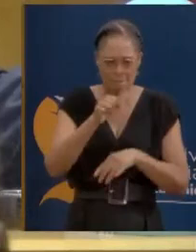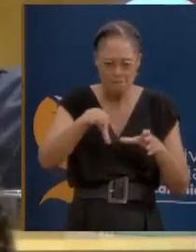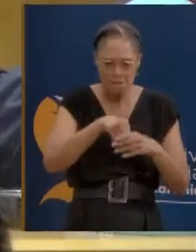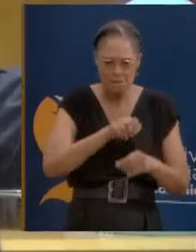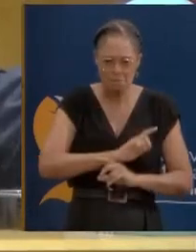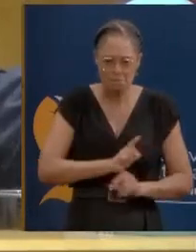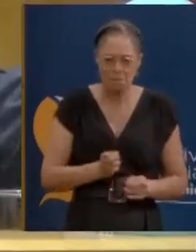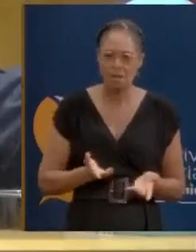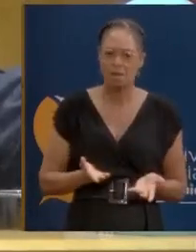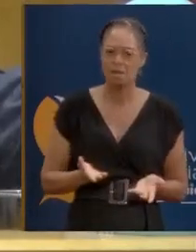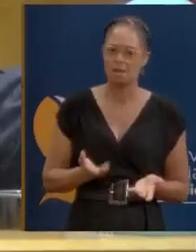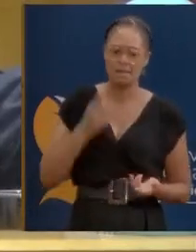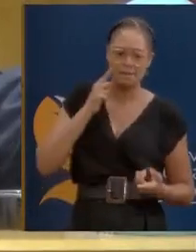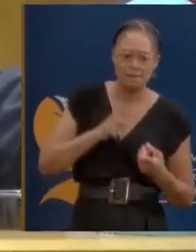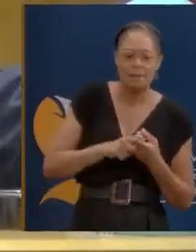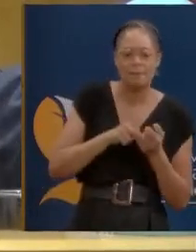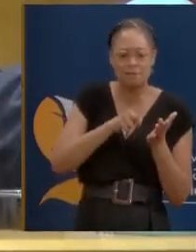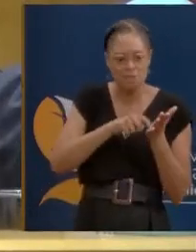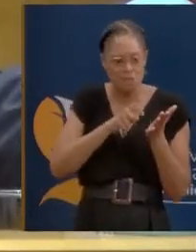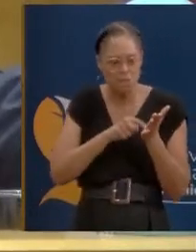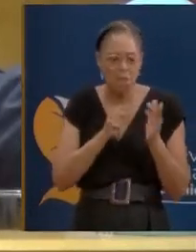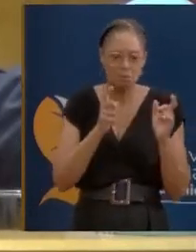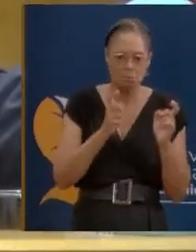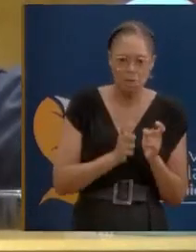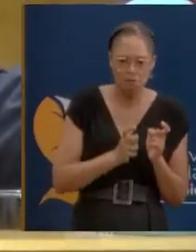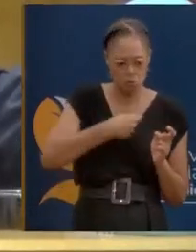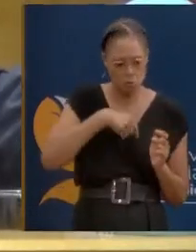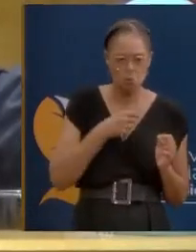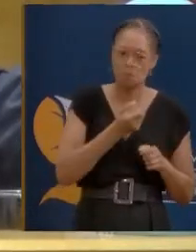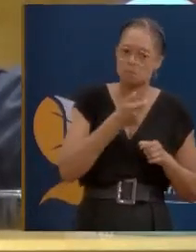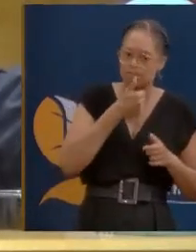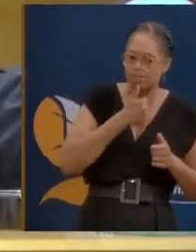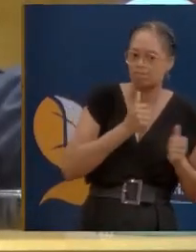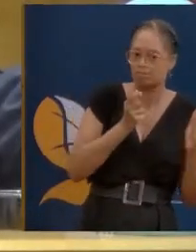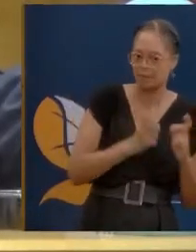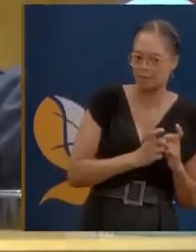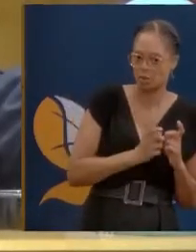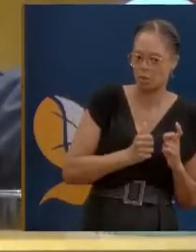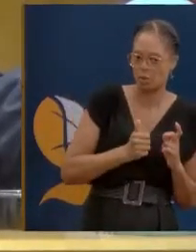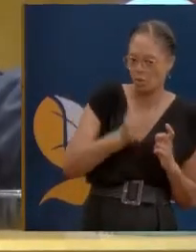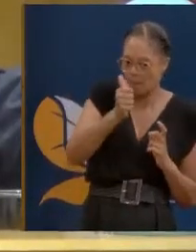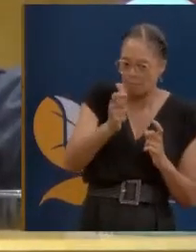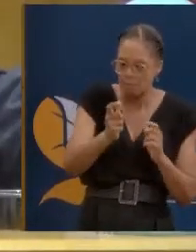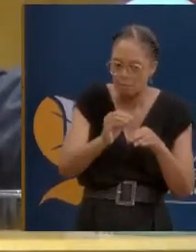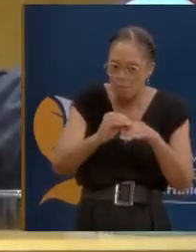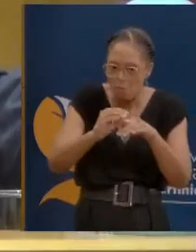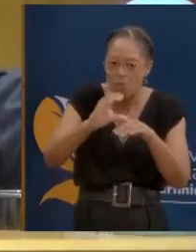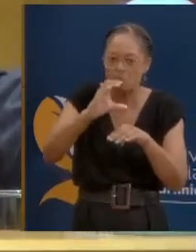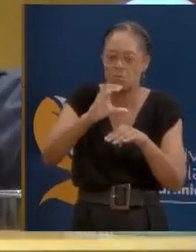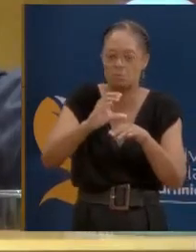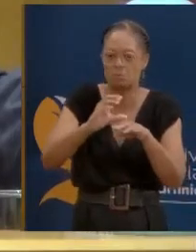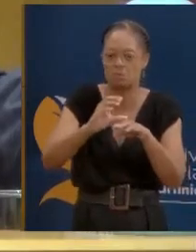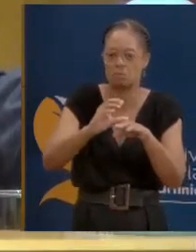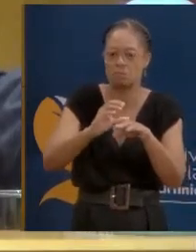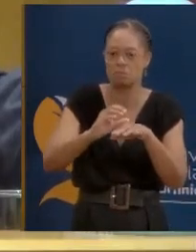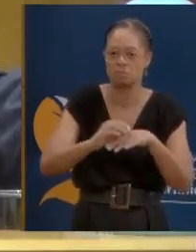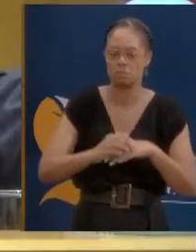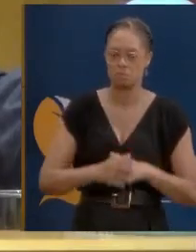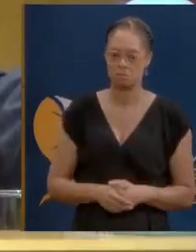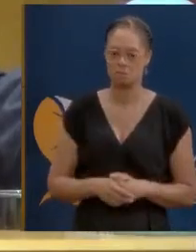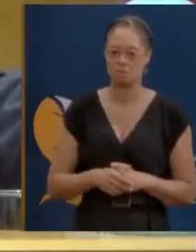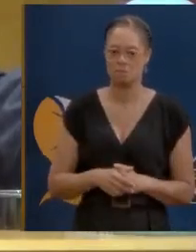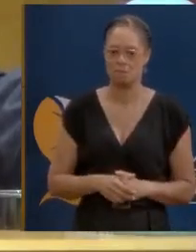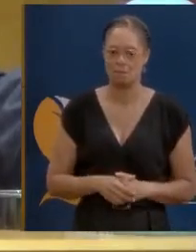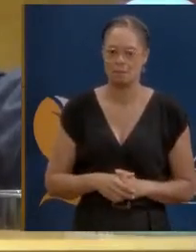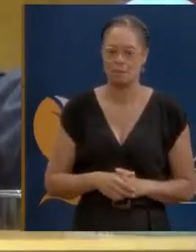à la fiscalité, puisqu'on avait baissé, mais ils ont embauché. ils sont embauchés, ils ont augmenté leur marge.